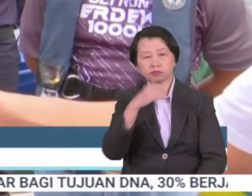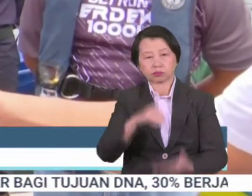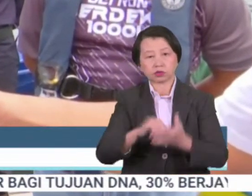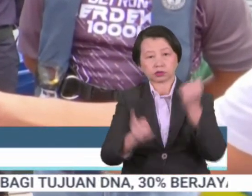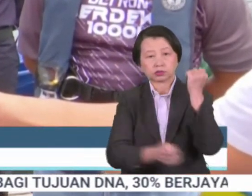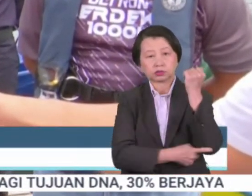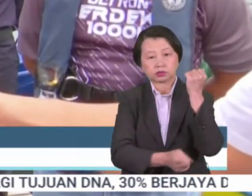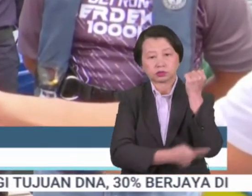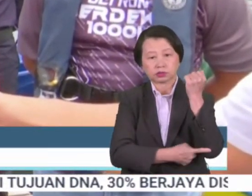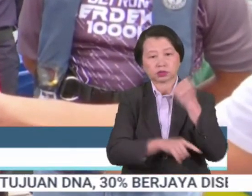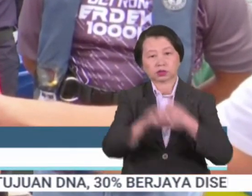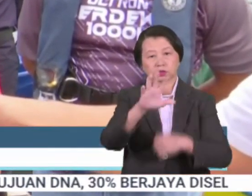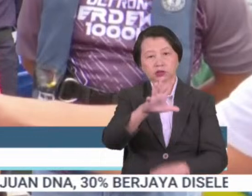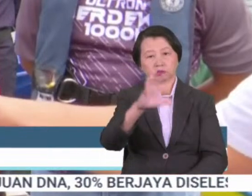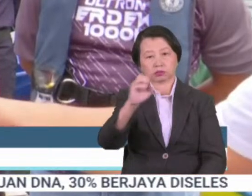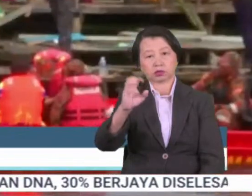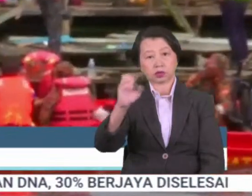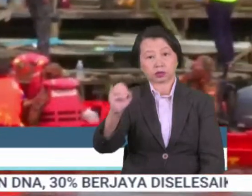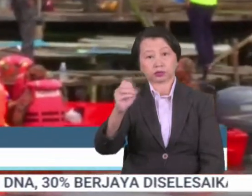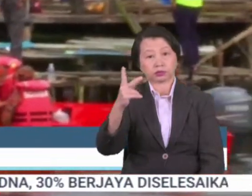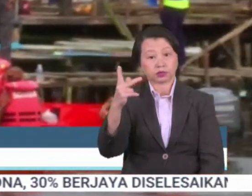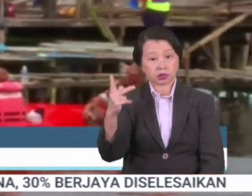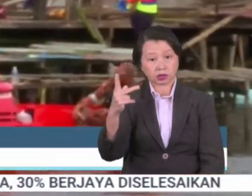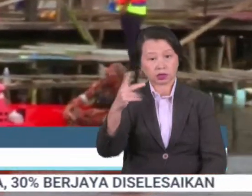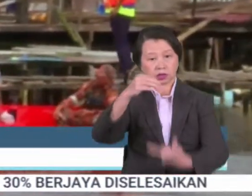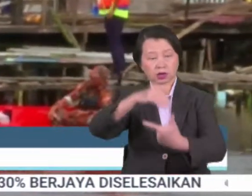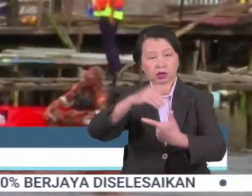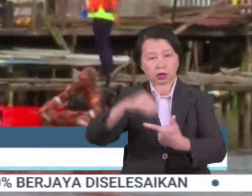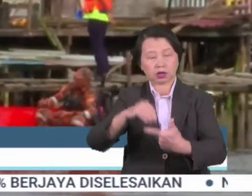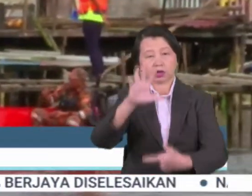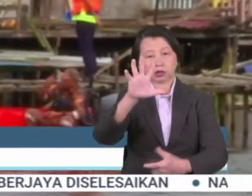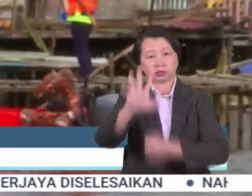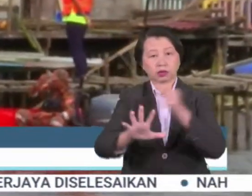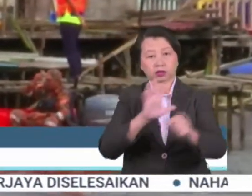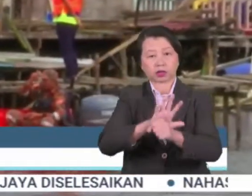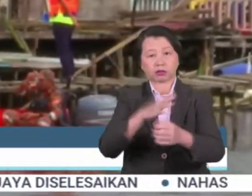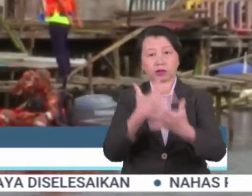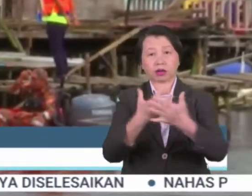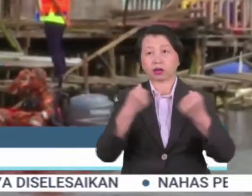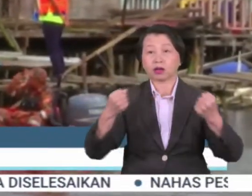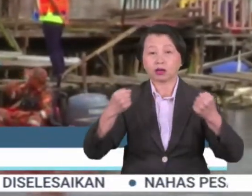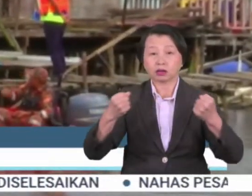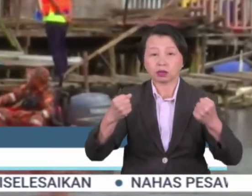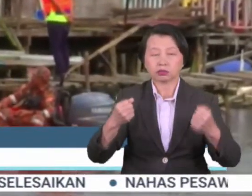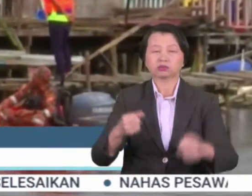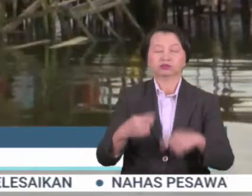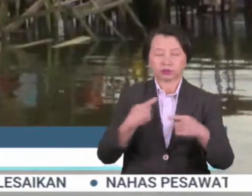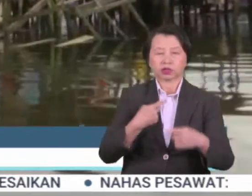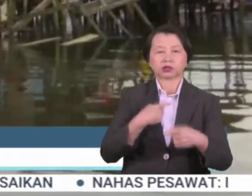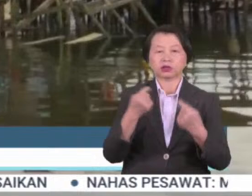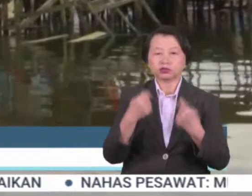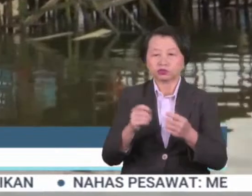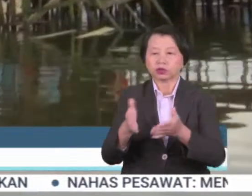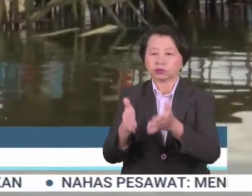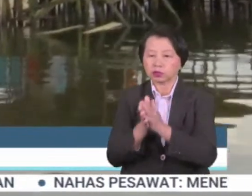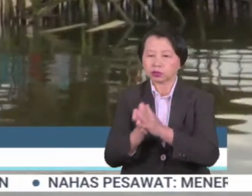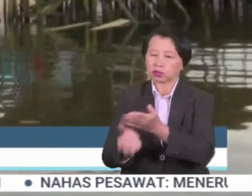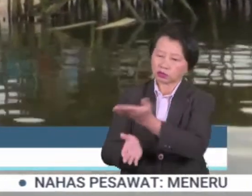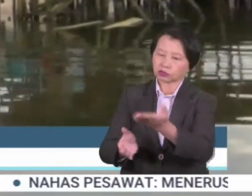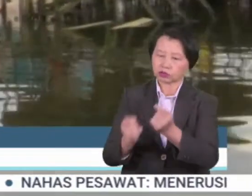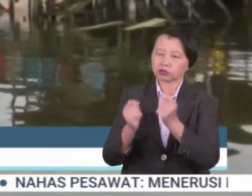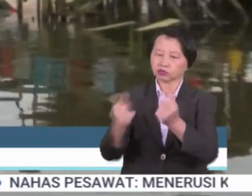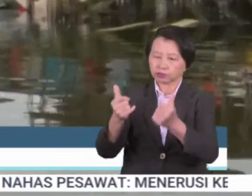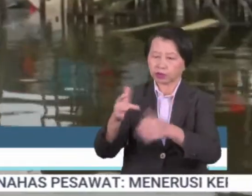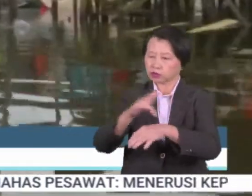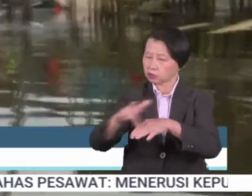didenda sehingga 500 r000 ataupun 5 tahun penjara dalam konteks ini kita cuma meminta penduduk sini